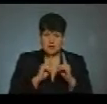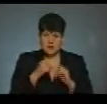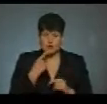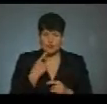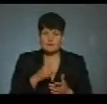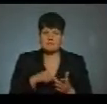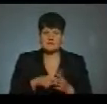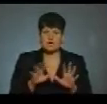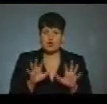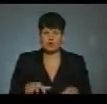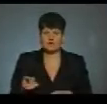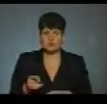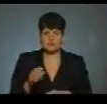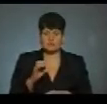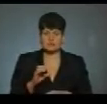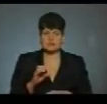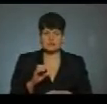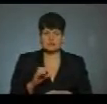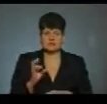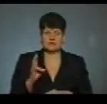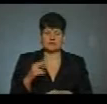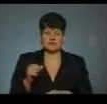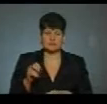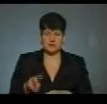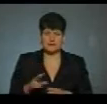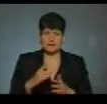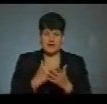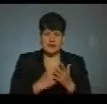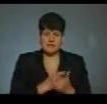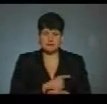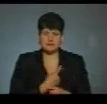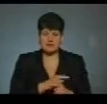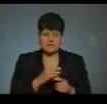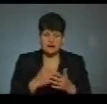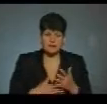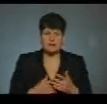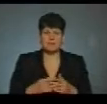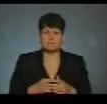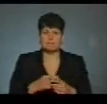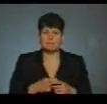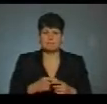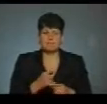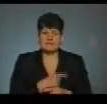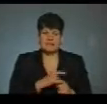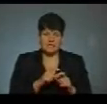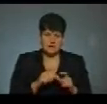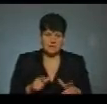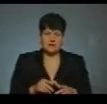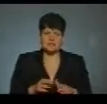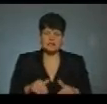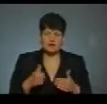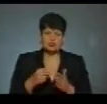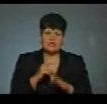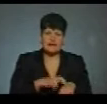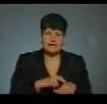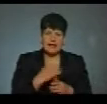голова Тернополя Сергій Надал. Перелік предметів захисту, перелік медикаментів, перелік обладнання дають безпосередньо головні лікарі, лікарі